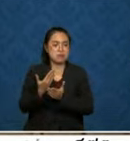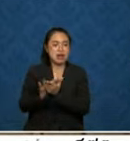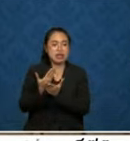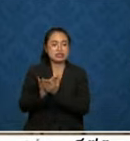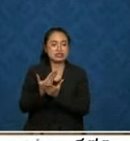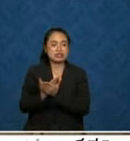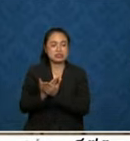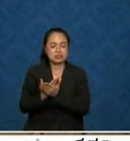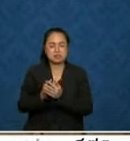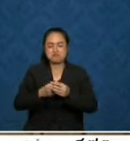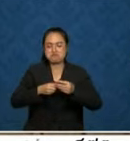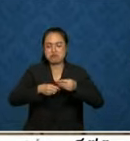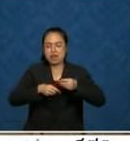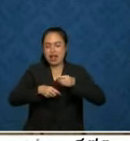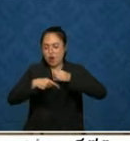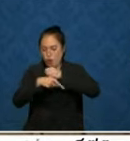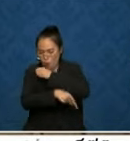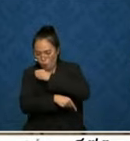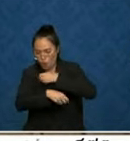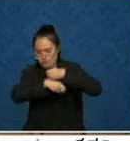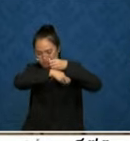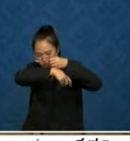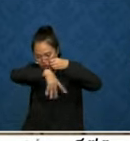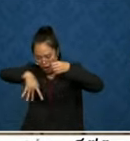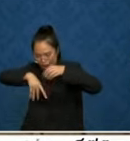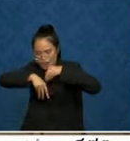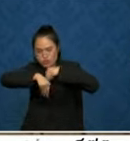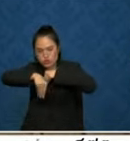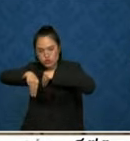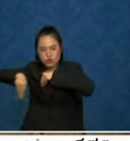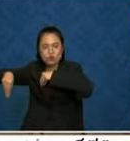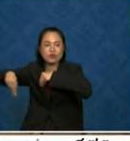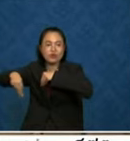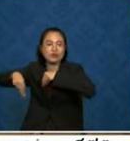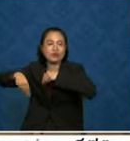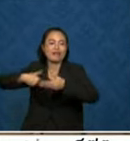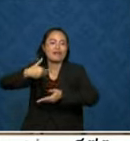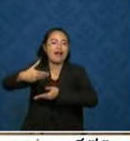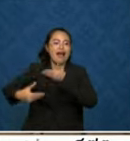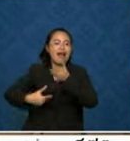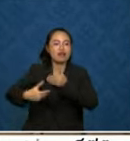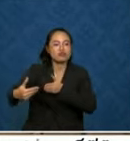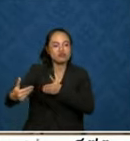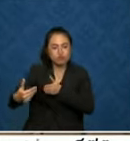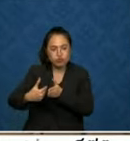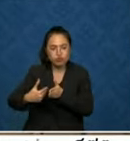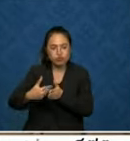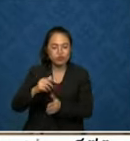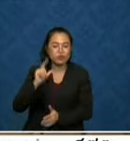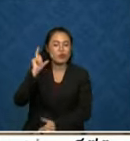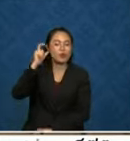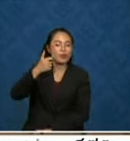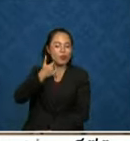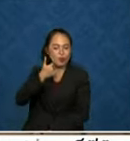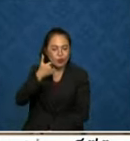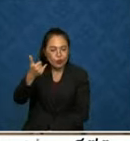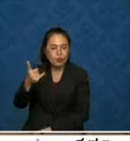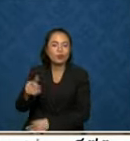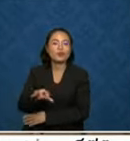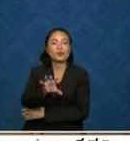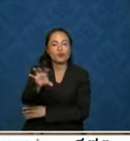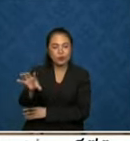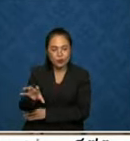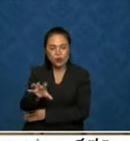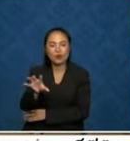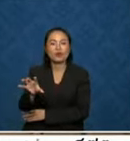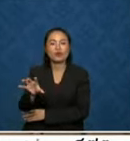ให้เกิดการตั้งยติด่วนในวันนี้เลยนะคะท่านประธานคือเรื่องทั้งแชร์ลูกโซ่นะธุรกิจขายตรงการตลาดทางตรง